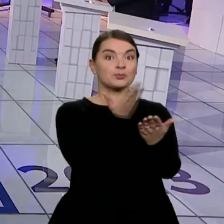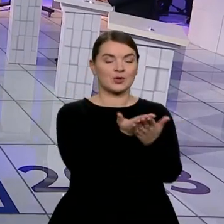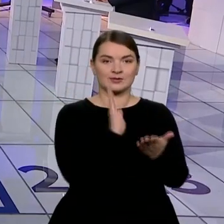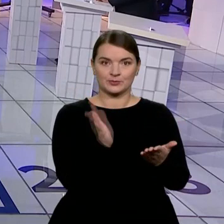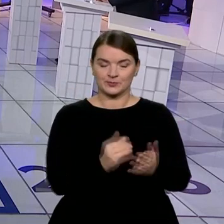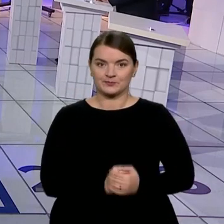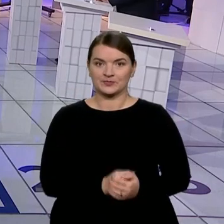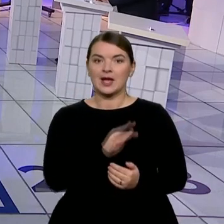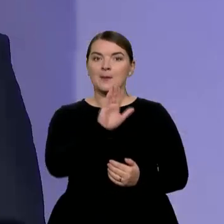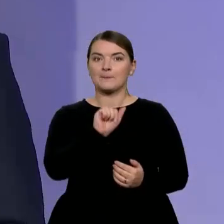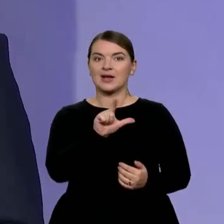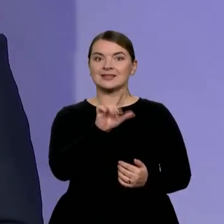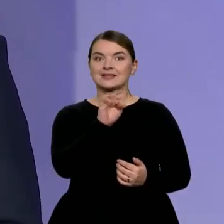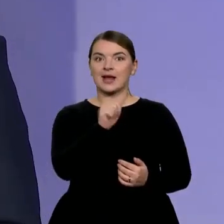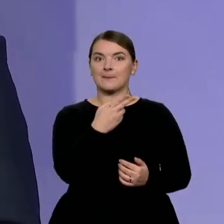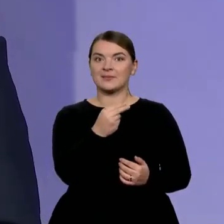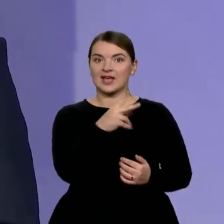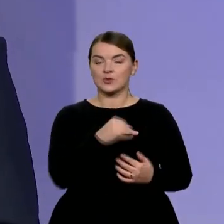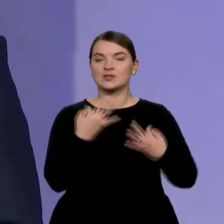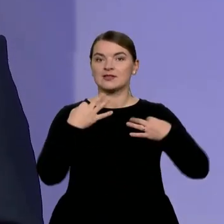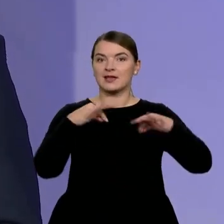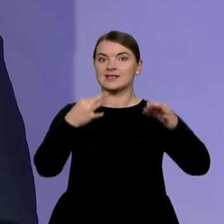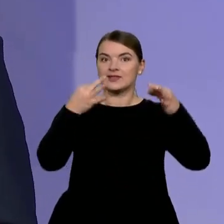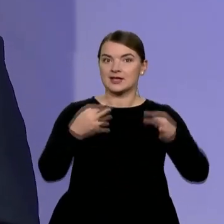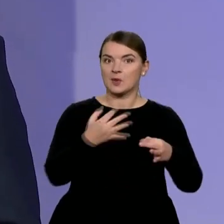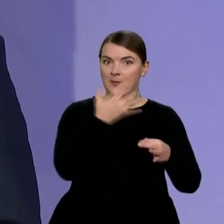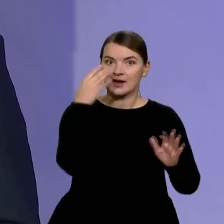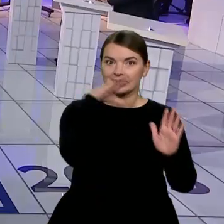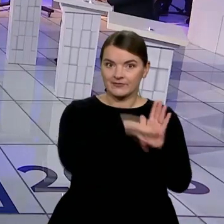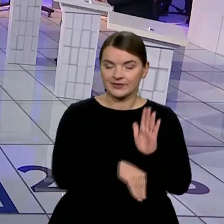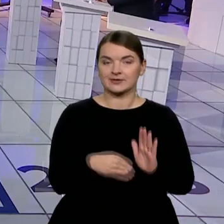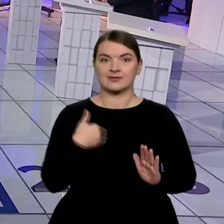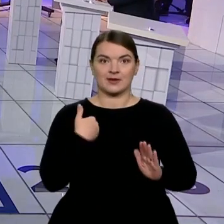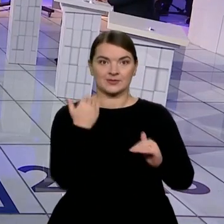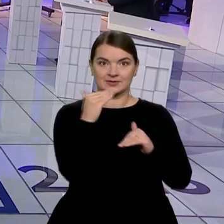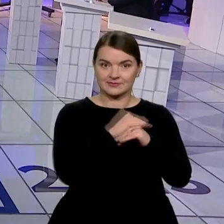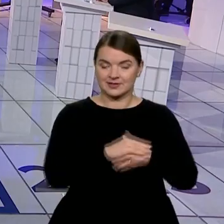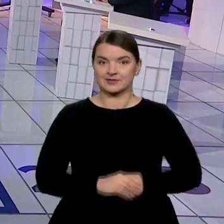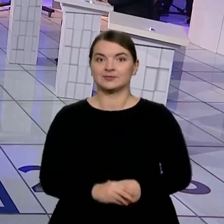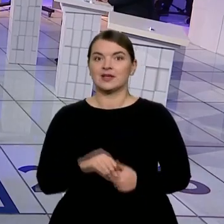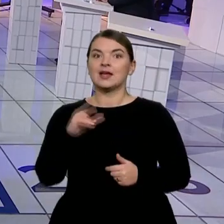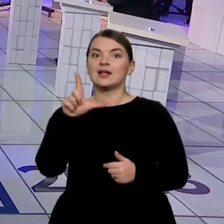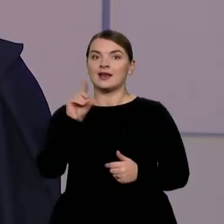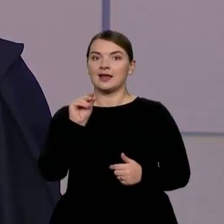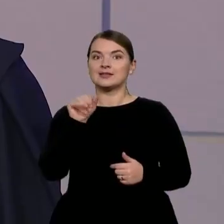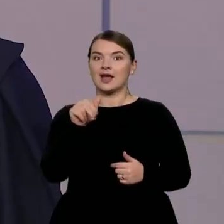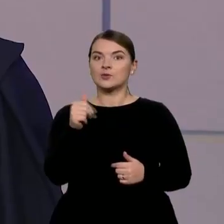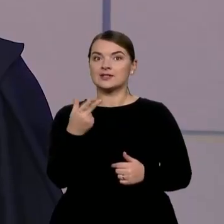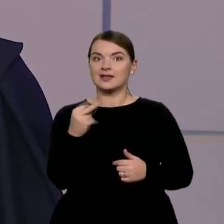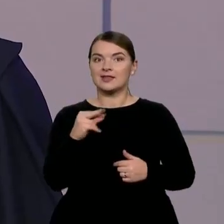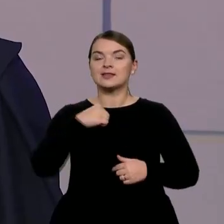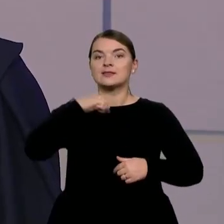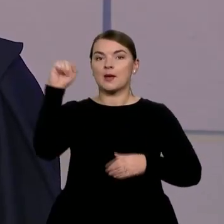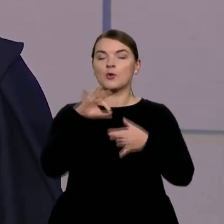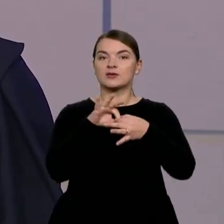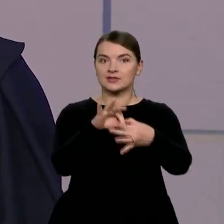Edmundas Baltramiejus Bilotas, partija Laisvė ir Teisingumas. Labas vakaras. Labas vakaras. Asta Lesauskienė, Demokratų sąjunga vardan Lietuvos.